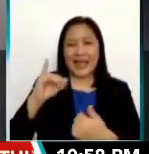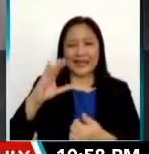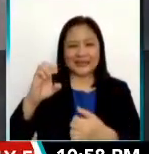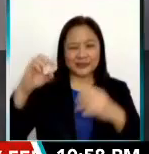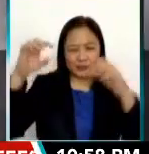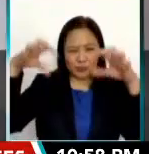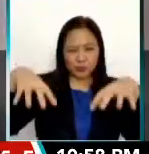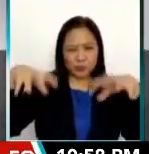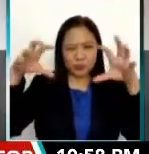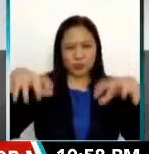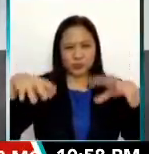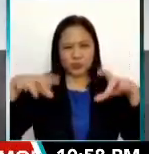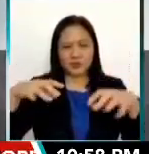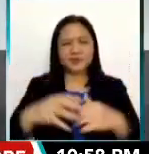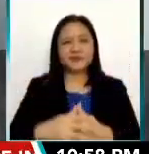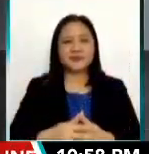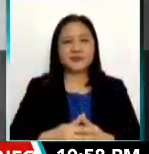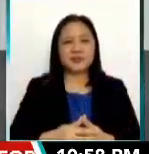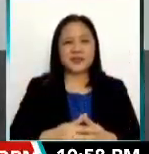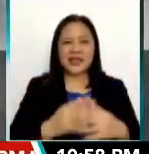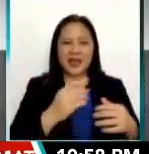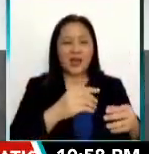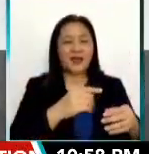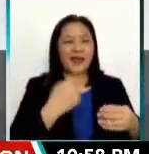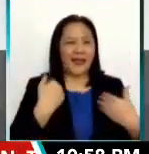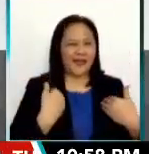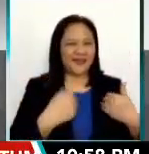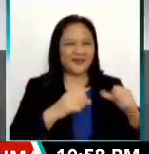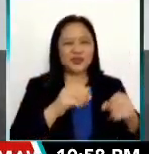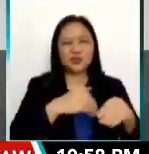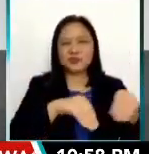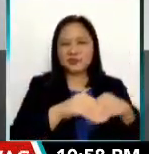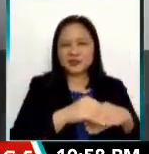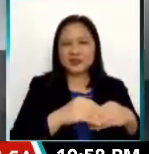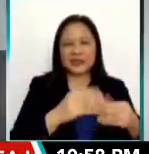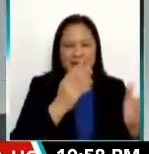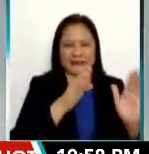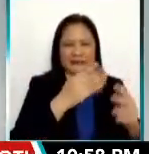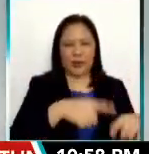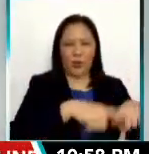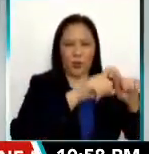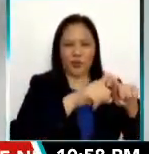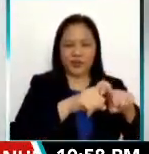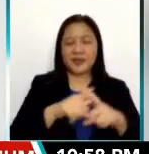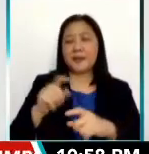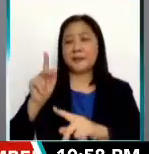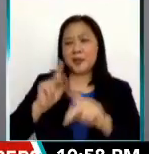pagsusubasta ang natigil dahil dyan. Sumilong din muna ang ilang pedestrians.